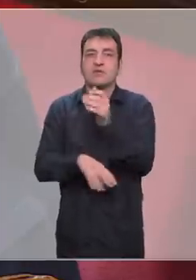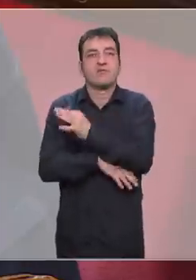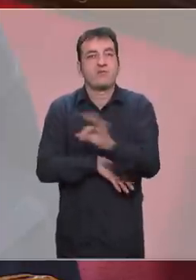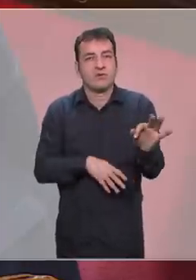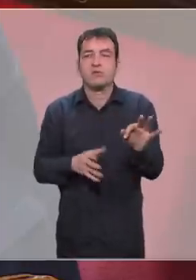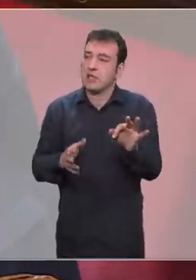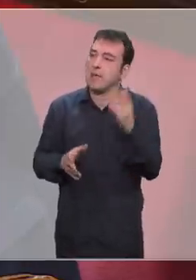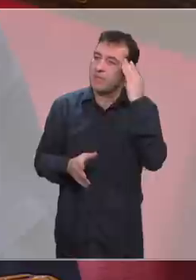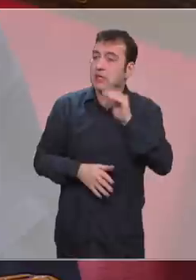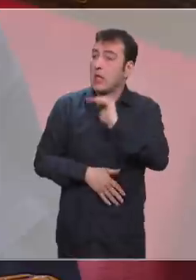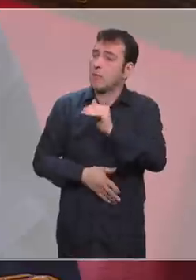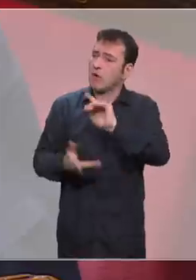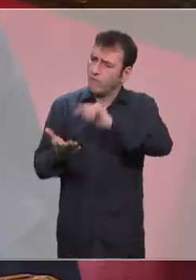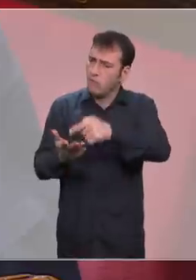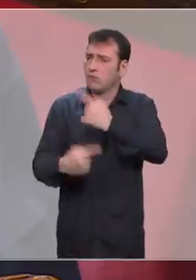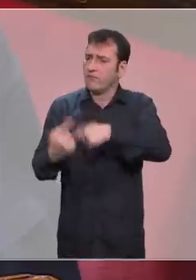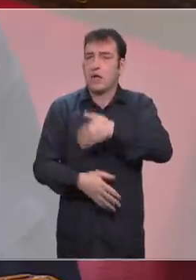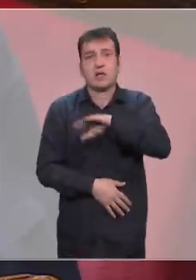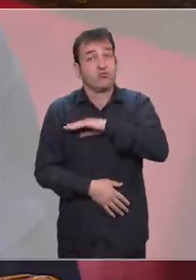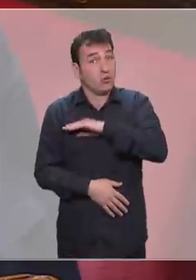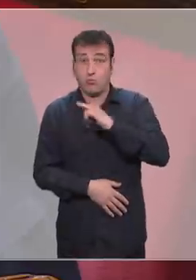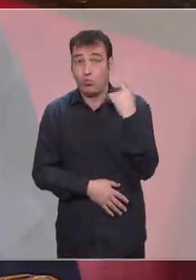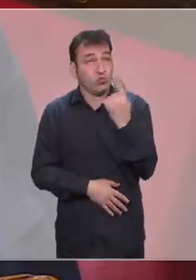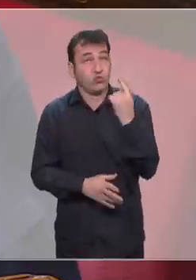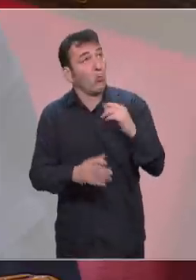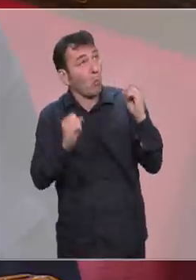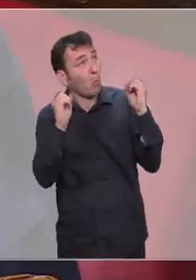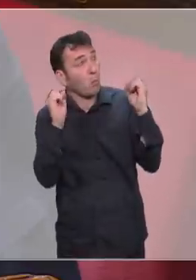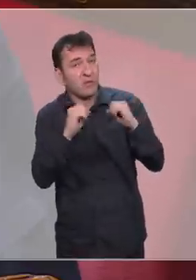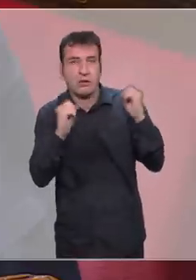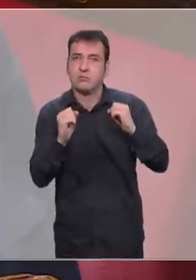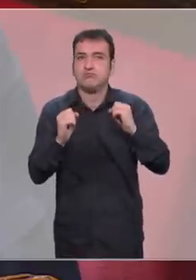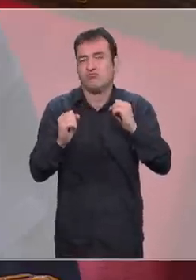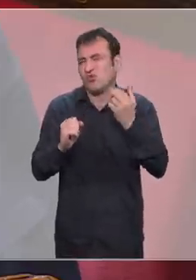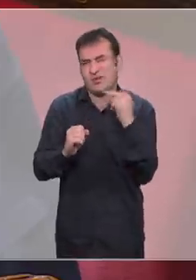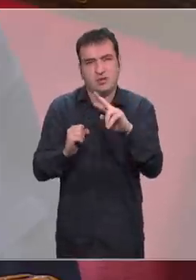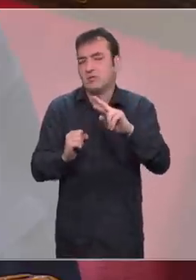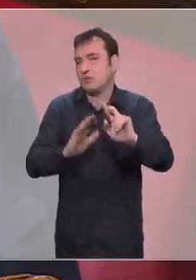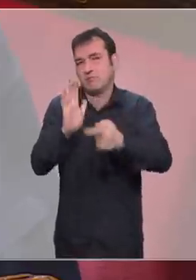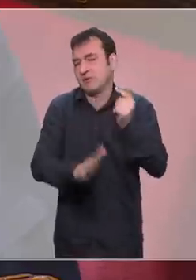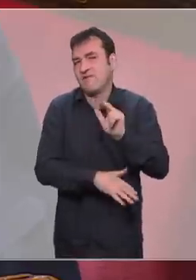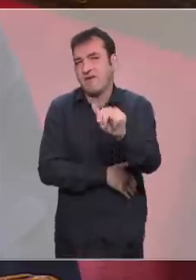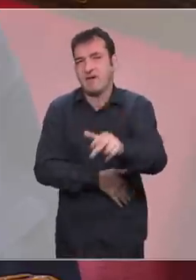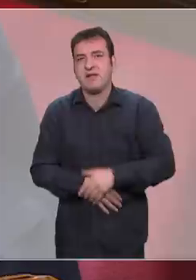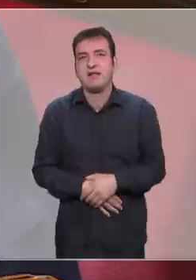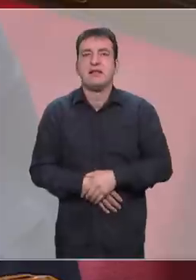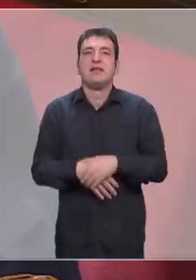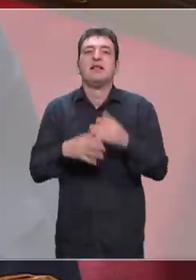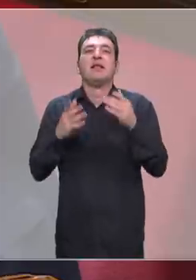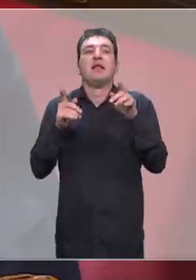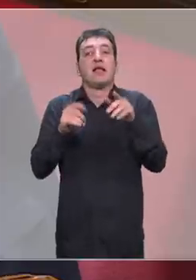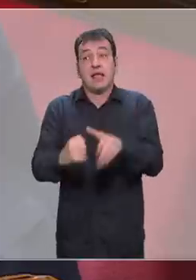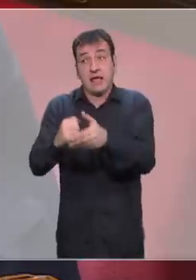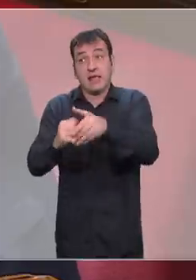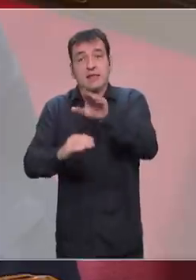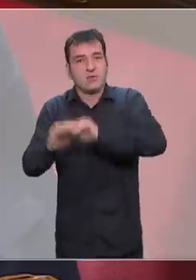la responsabilité. Je n'ai aucun doute qu'ils le feront de nouveau. Aider nos soignants ensuite, c'est la vaccination.